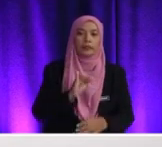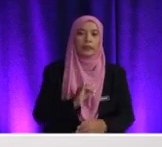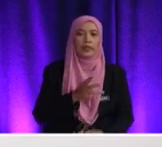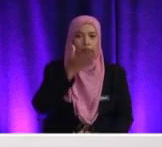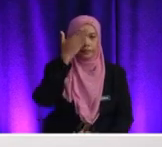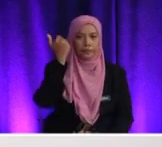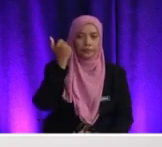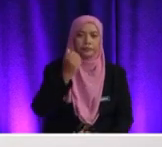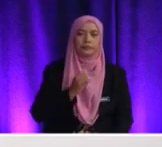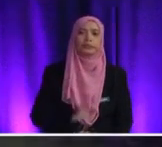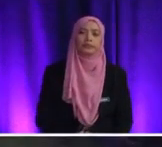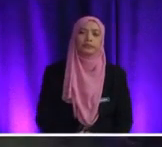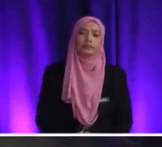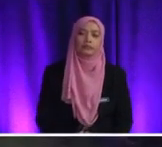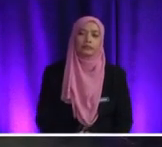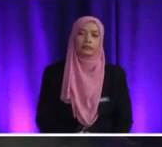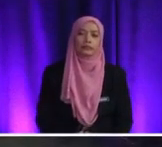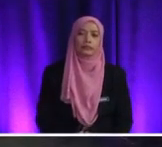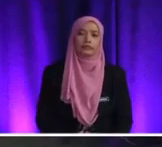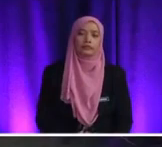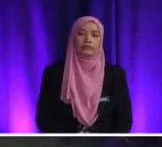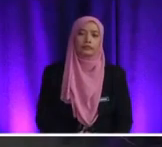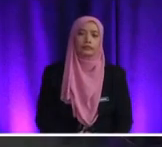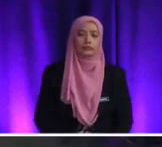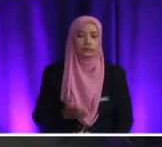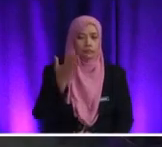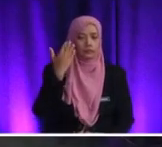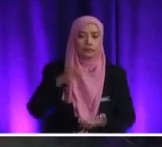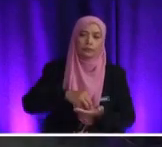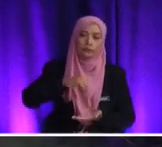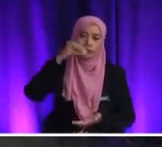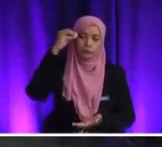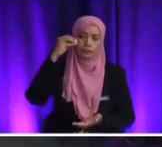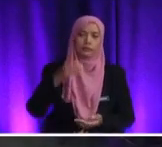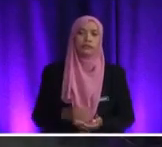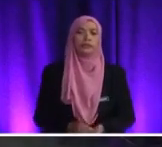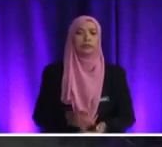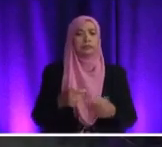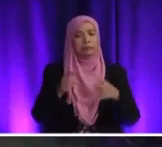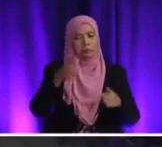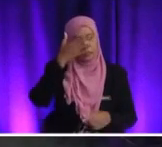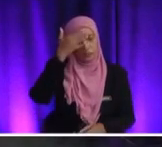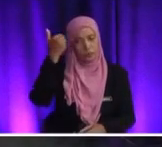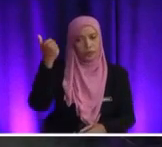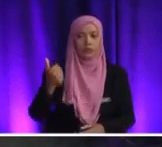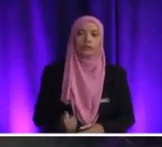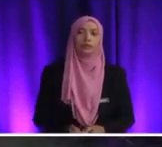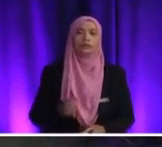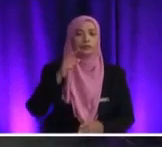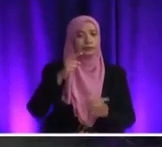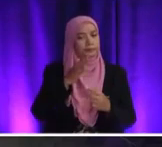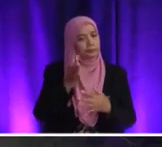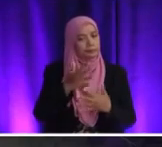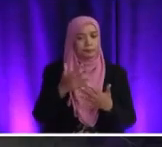Cebong Yudi belajar dan sebenarnya nih buat lebih kulit sebab mungkin data lepas dan belajar setahun akan kasih tanya kawan